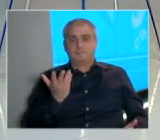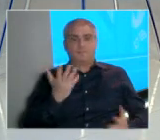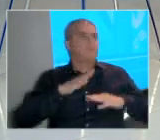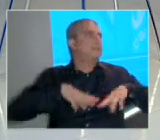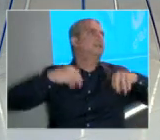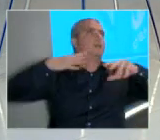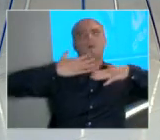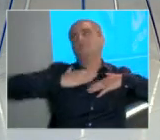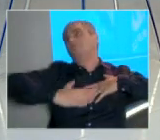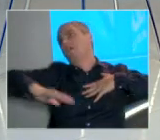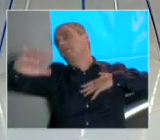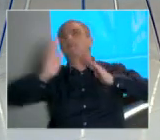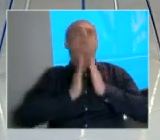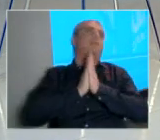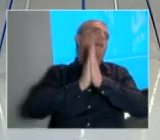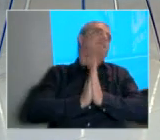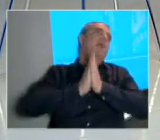שדות, מרחבים, תקווה.